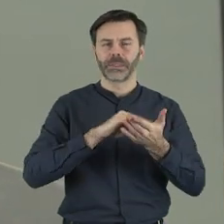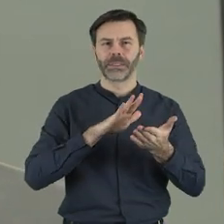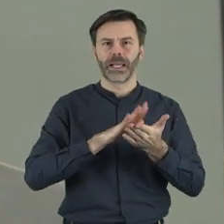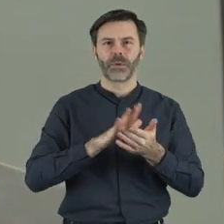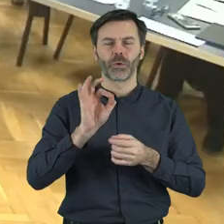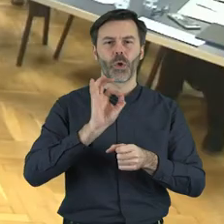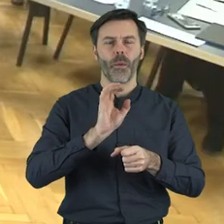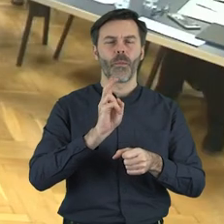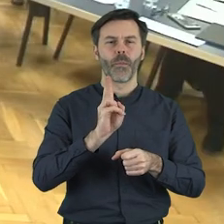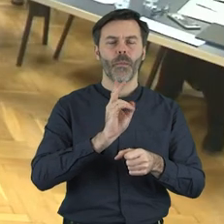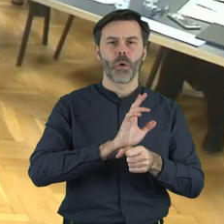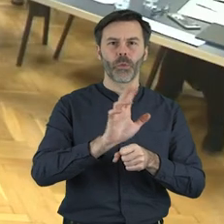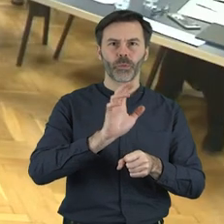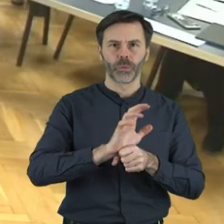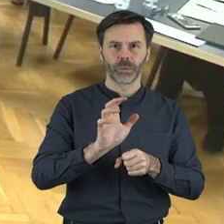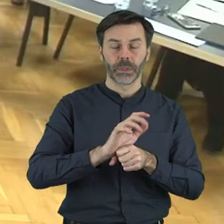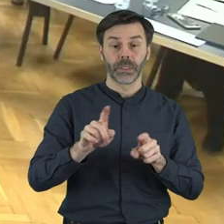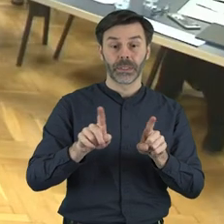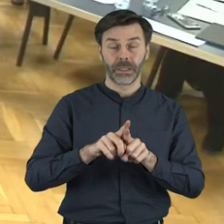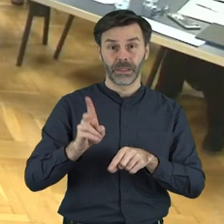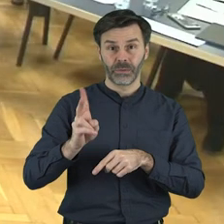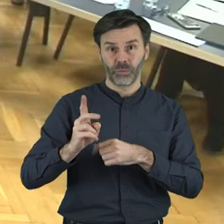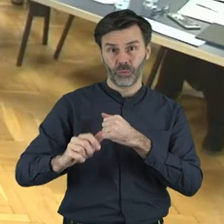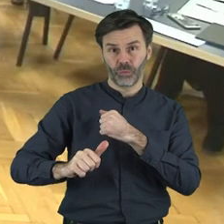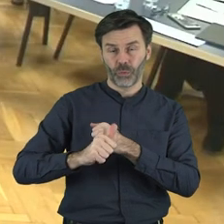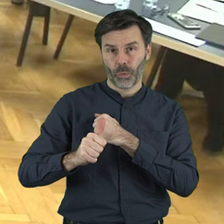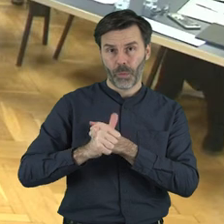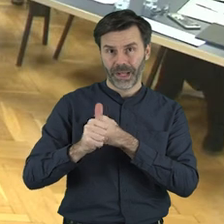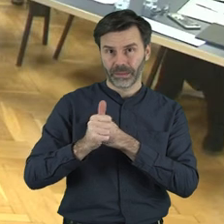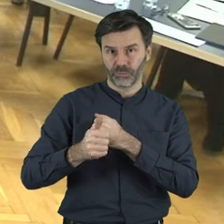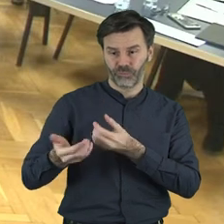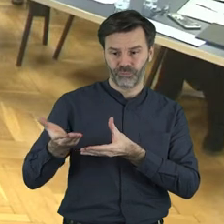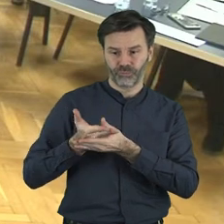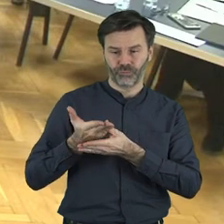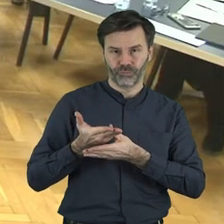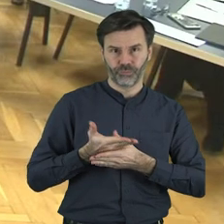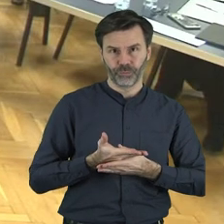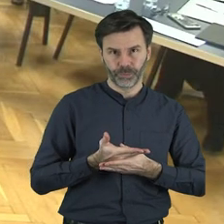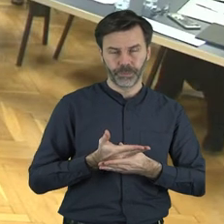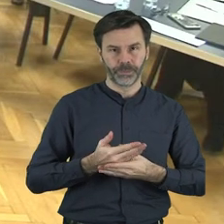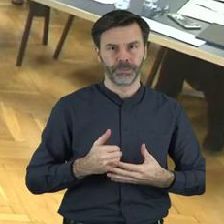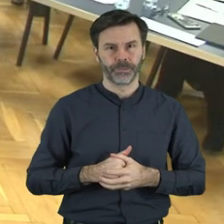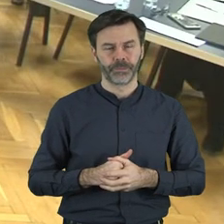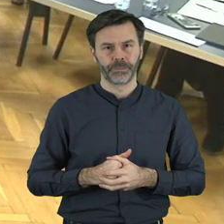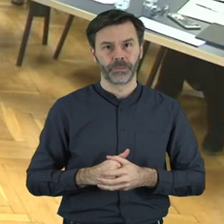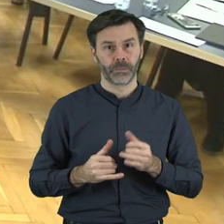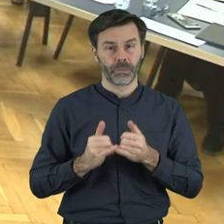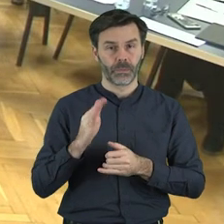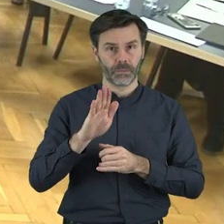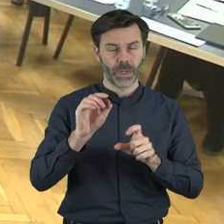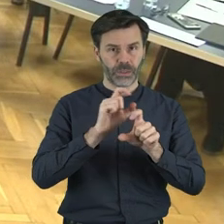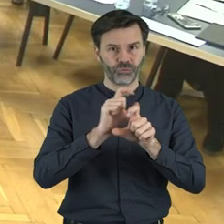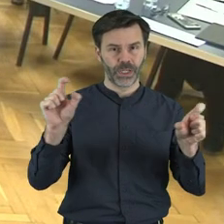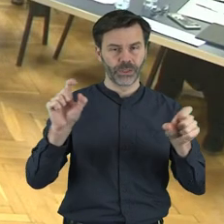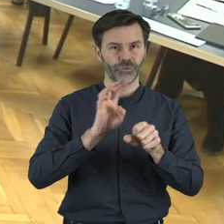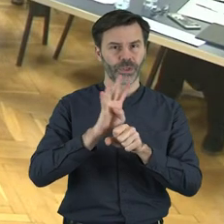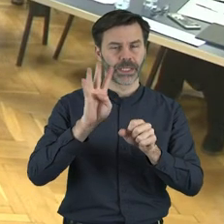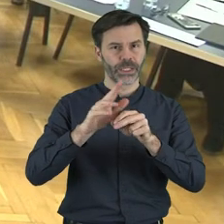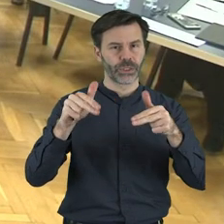poszczególnych sektorów. Jednocześnie organizacja otrzymuje 14 dni na złożenie uzupełnienia, czyli prawdopodobnie złożenie uzupełnienia przypada